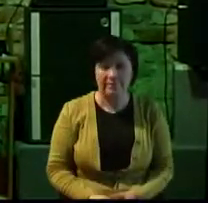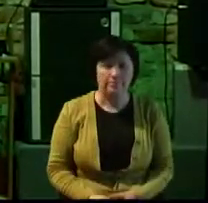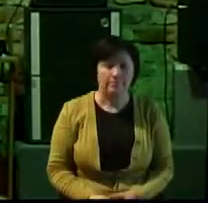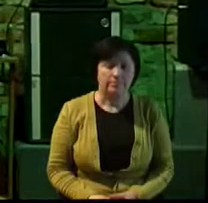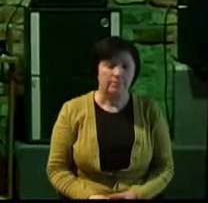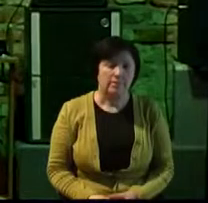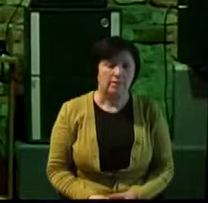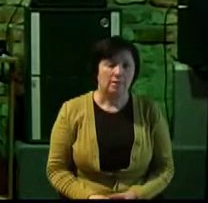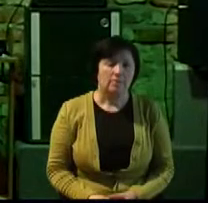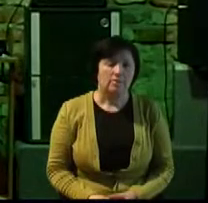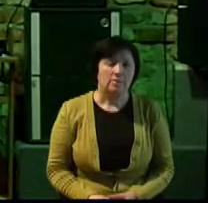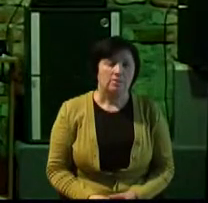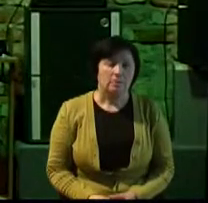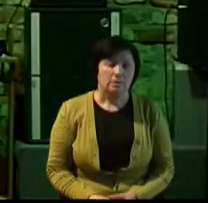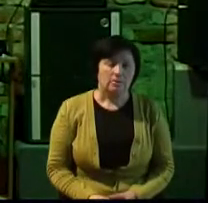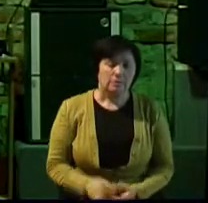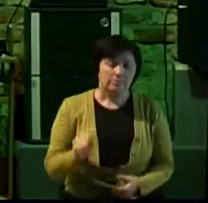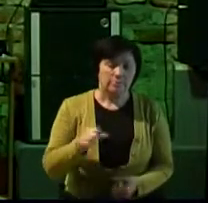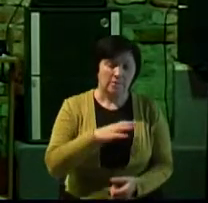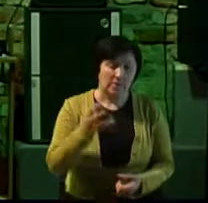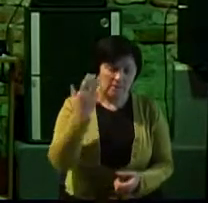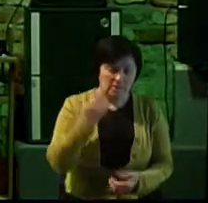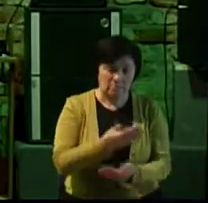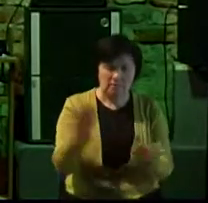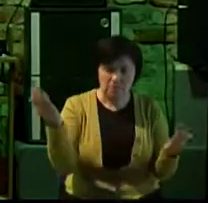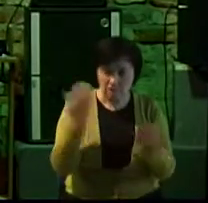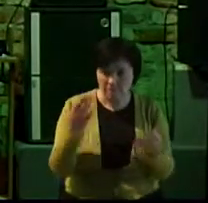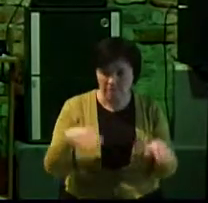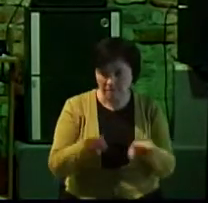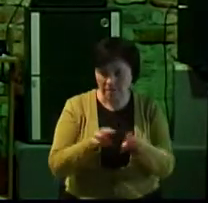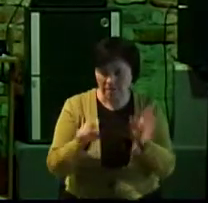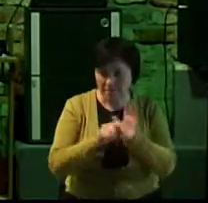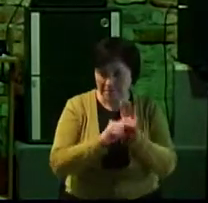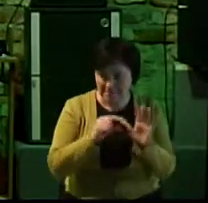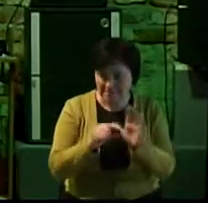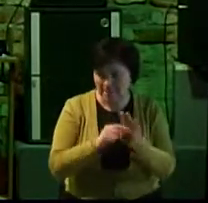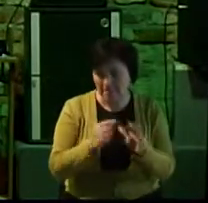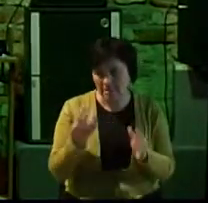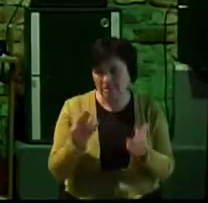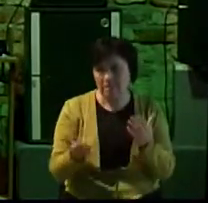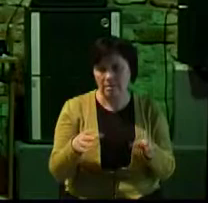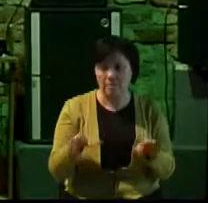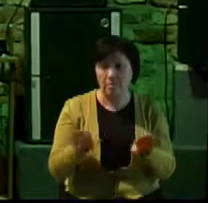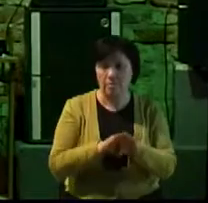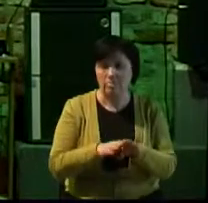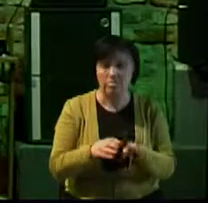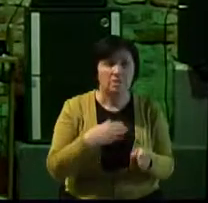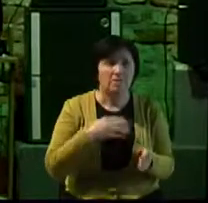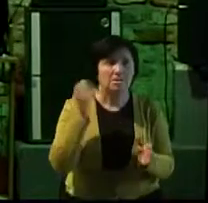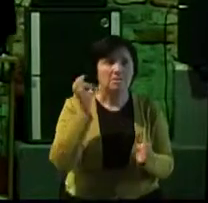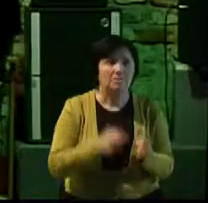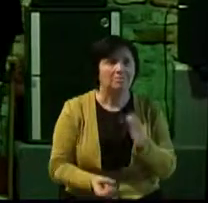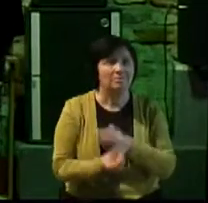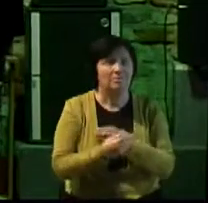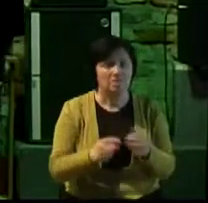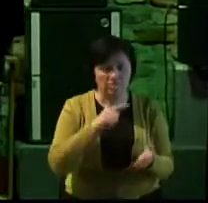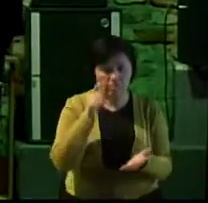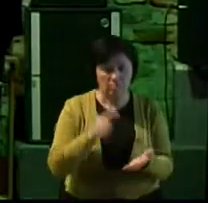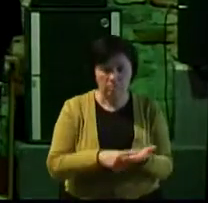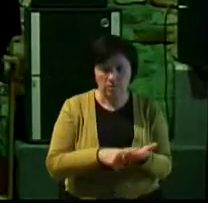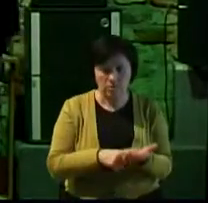будет принято. И этот человек не будет больше считаться и в глазах Божьих частью тела